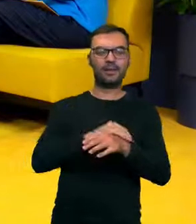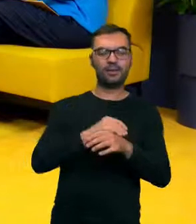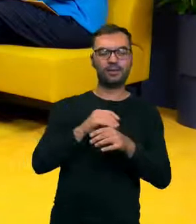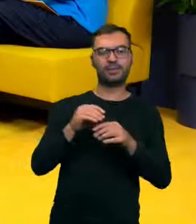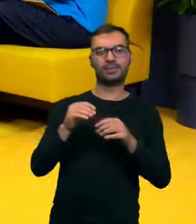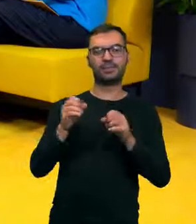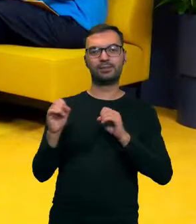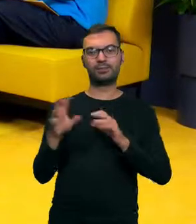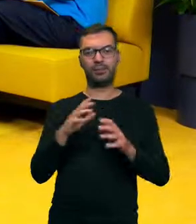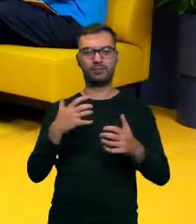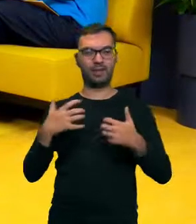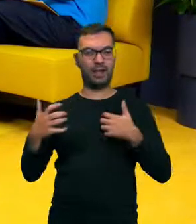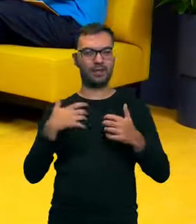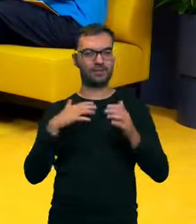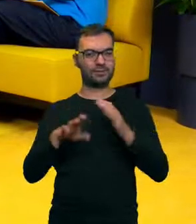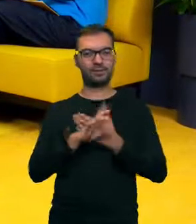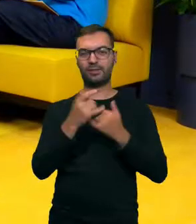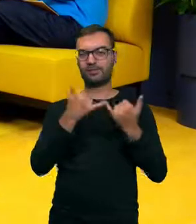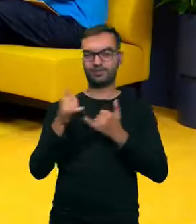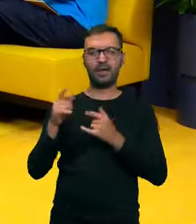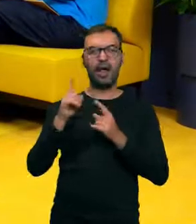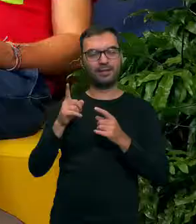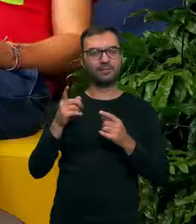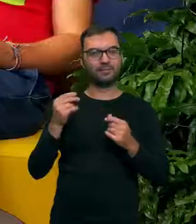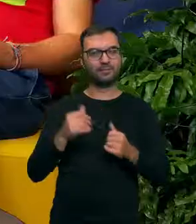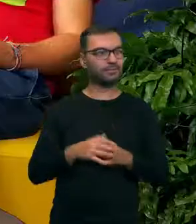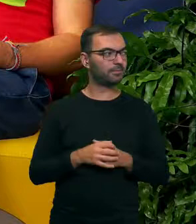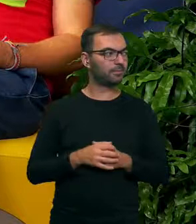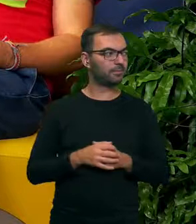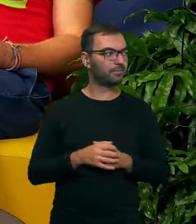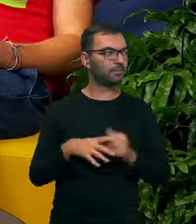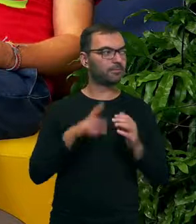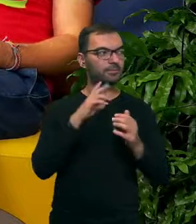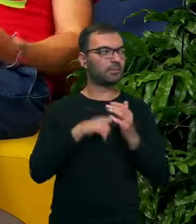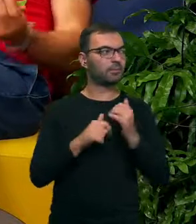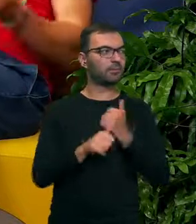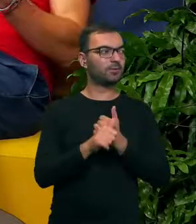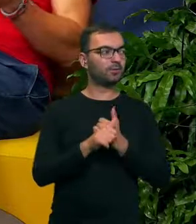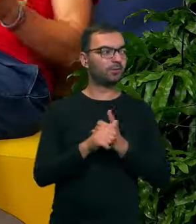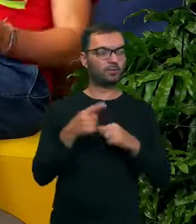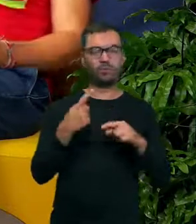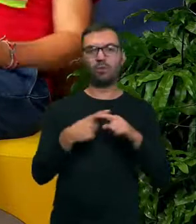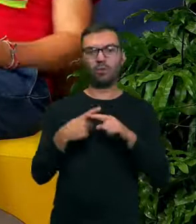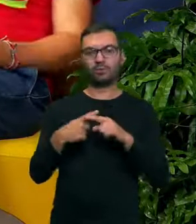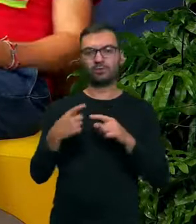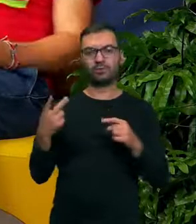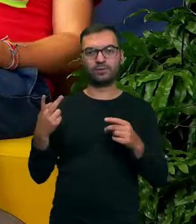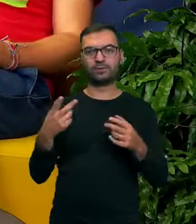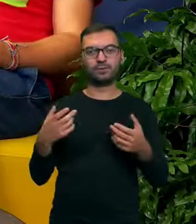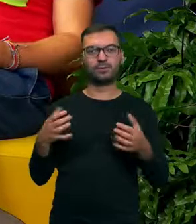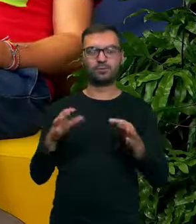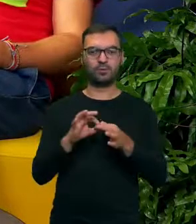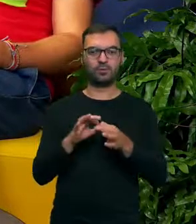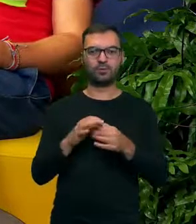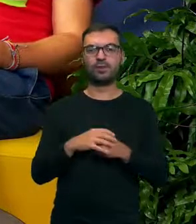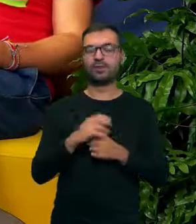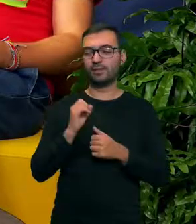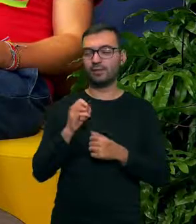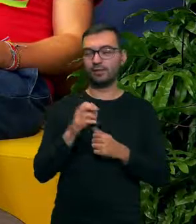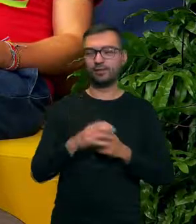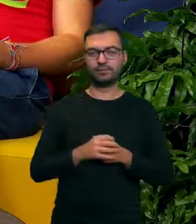inne aktorstwo. No ale to jakby na tym polega chyba walor zestawienia ich właśnie. Chyba tak,